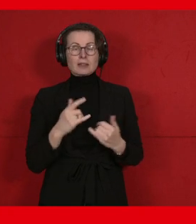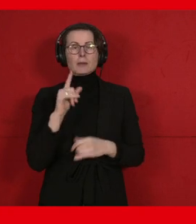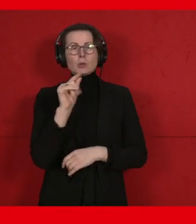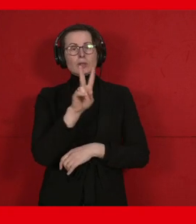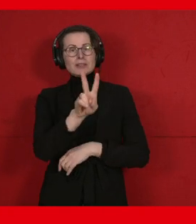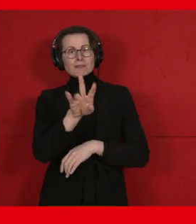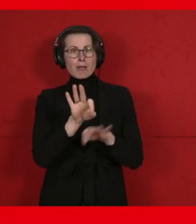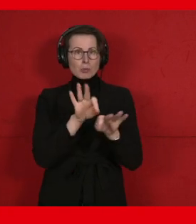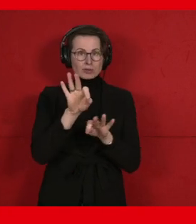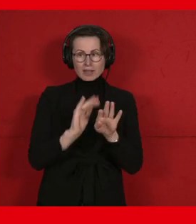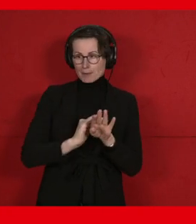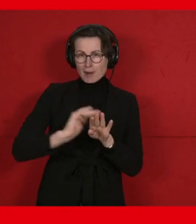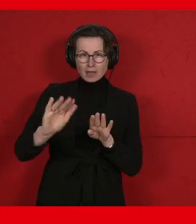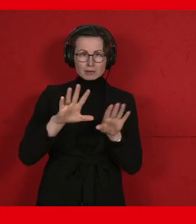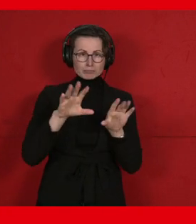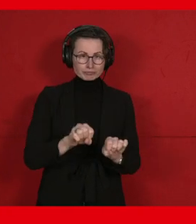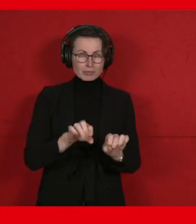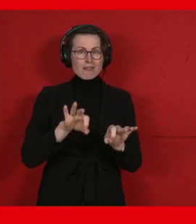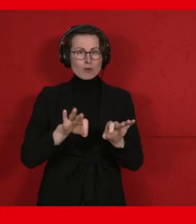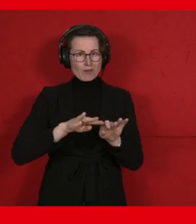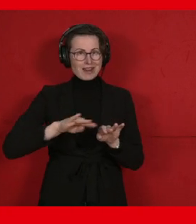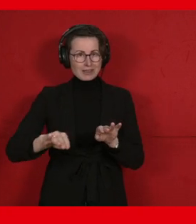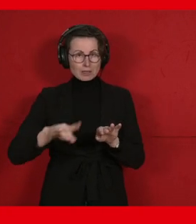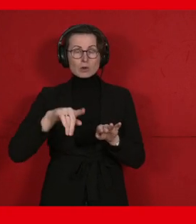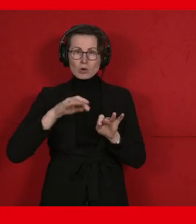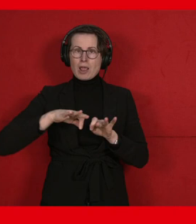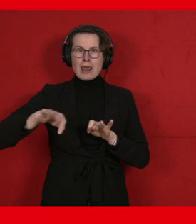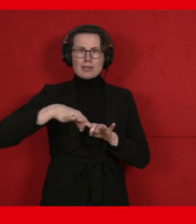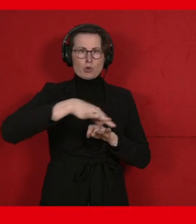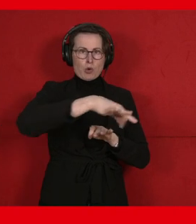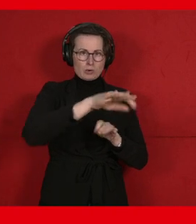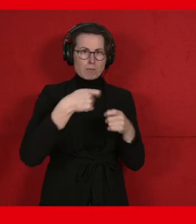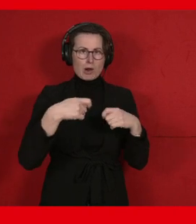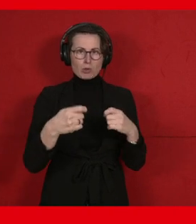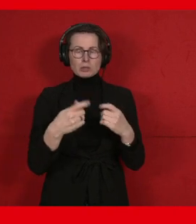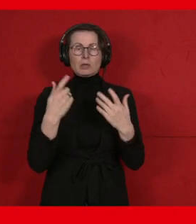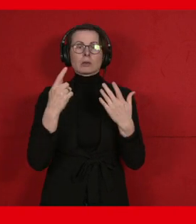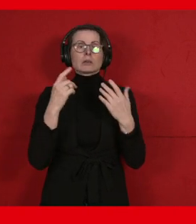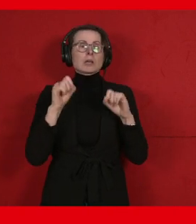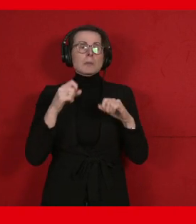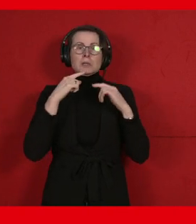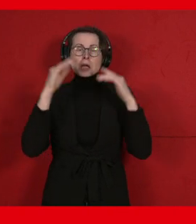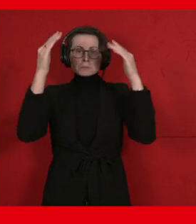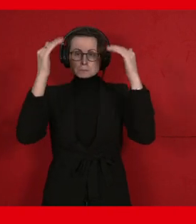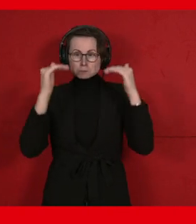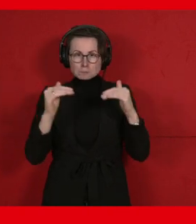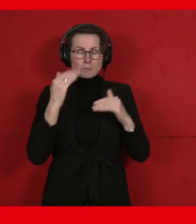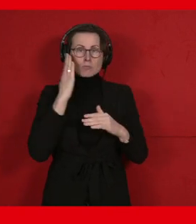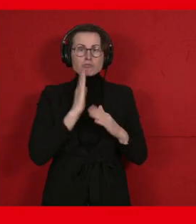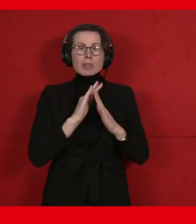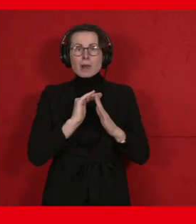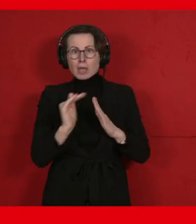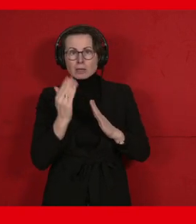2% im Land dafür reserviert werden und dann müssen die Leitungen stehen. Das kann man föderalistisch runterbrechen und kann sagen, liebe Länder,